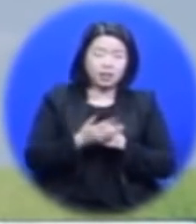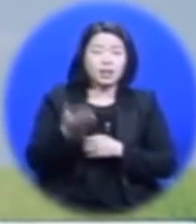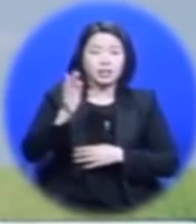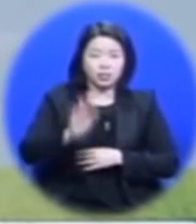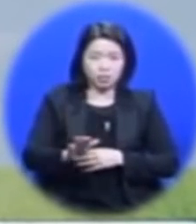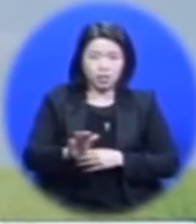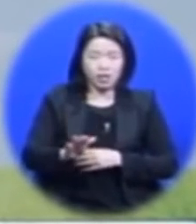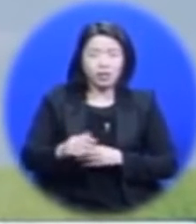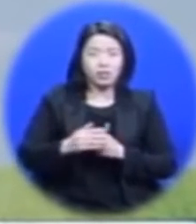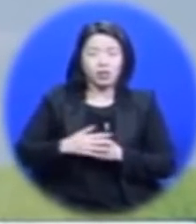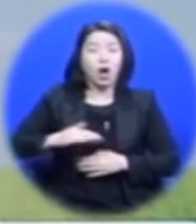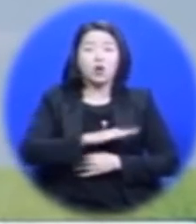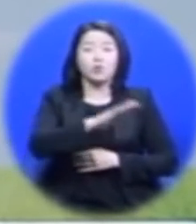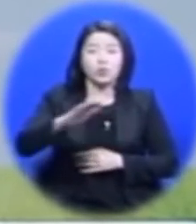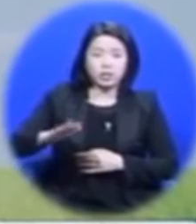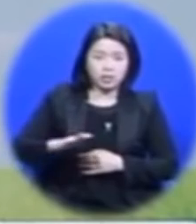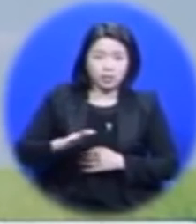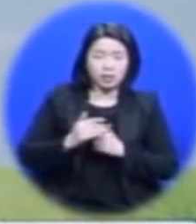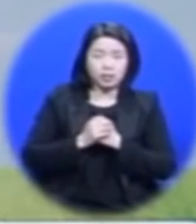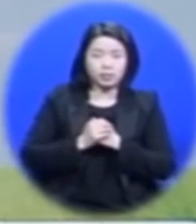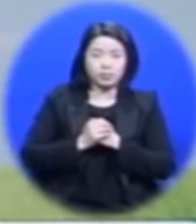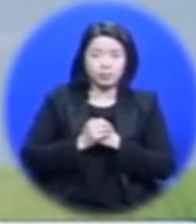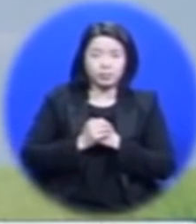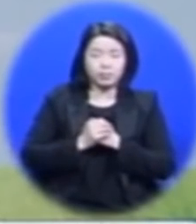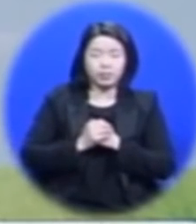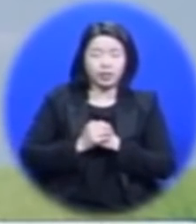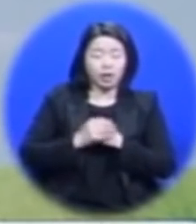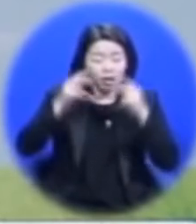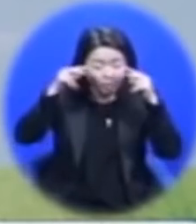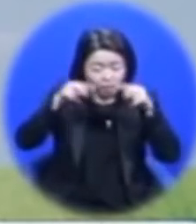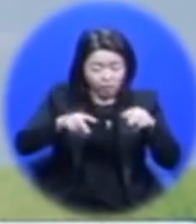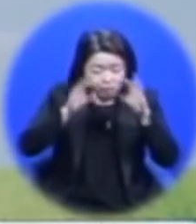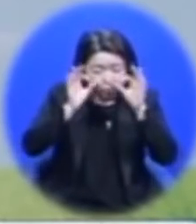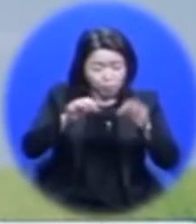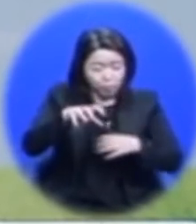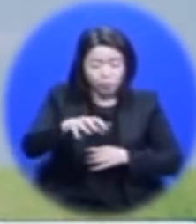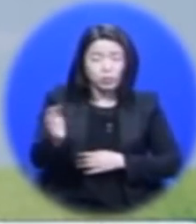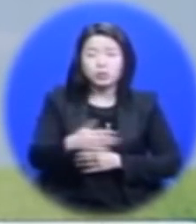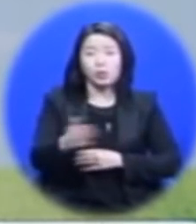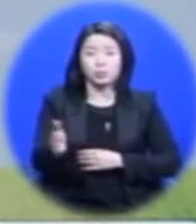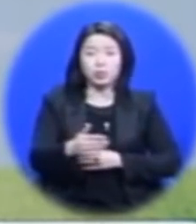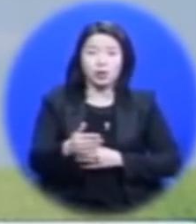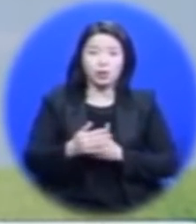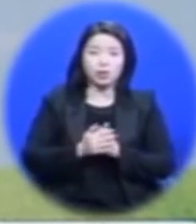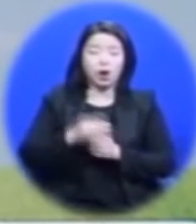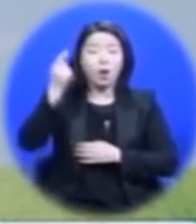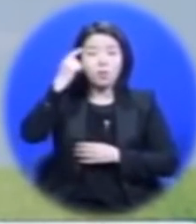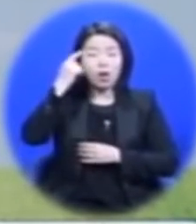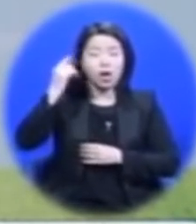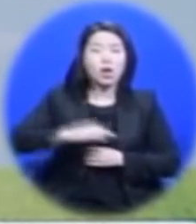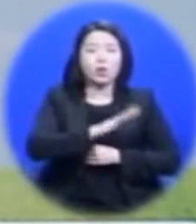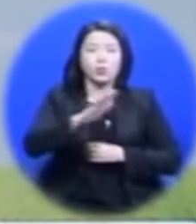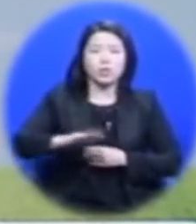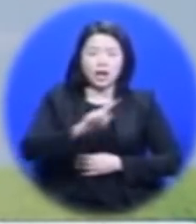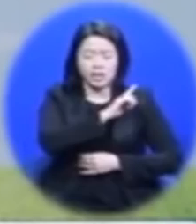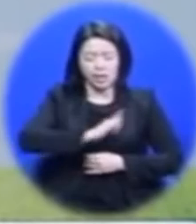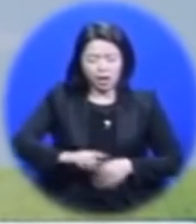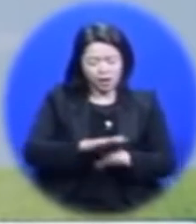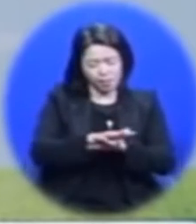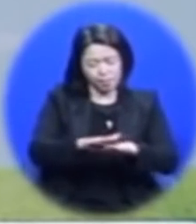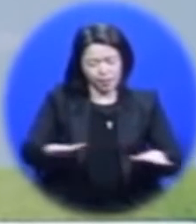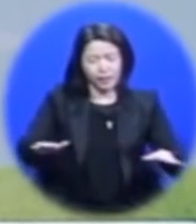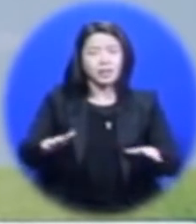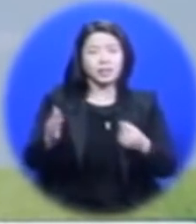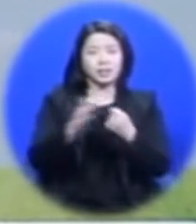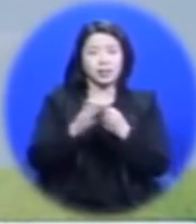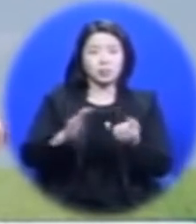그런데 우리들은 내려다볼 데가 없습니다. 왜? 우리들이 제일 밑바닥에